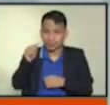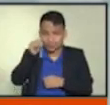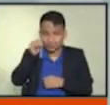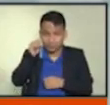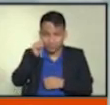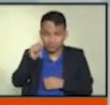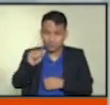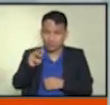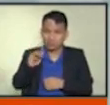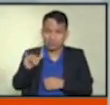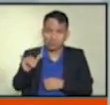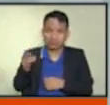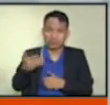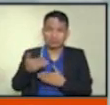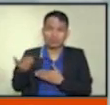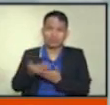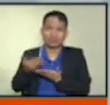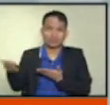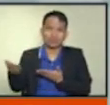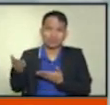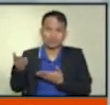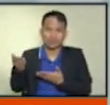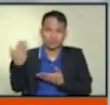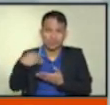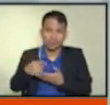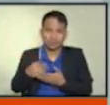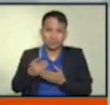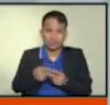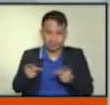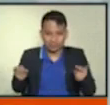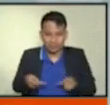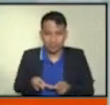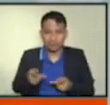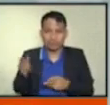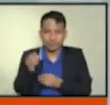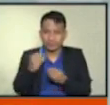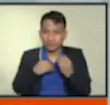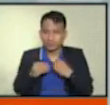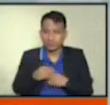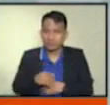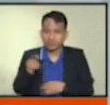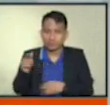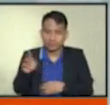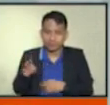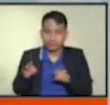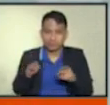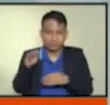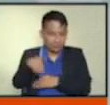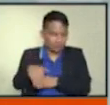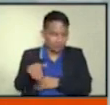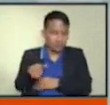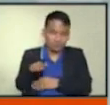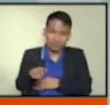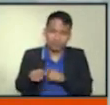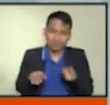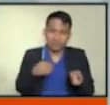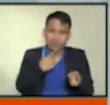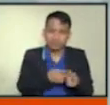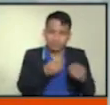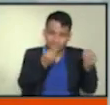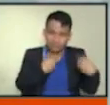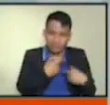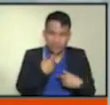pumunta kami ng Solana, bumili kami ng pang-medicina. Bumili pa ako ng plato, kutsara, di ba? Oo. Pag-uwi namin ng hapon, sinasabi mo doon sa atin